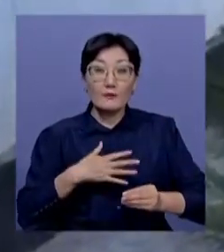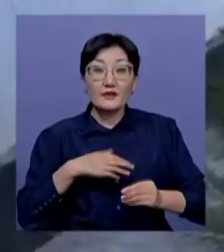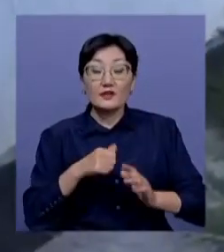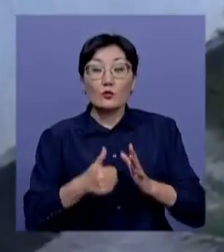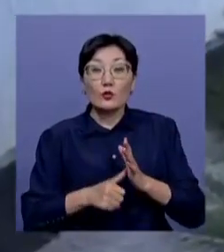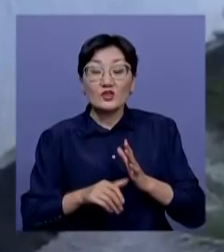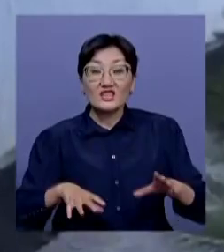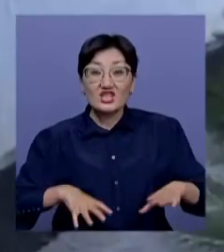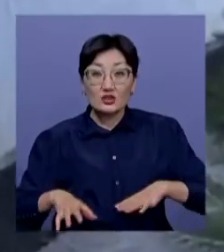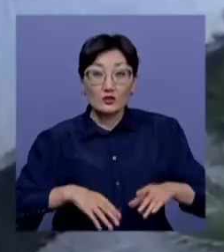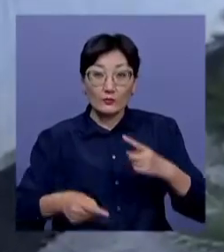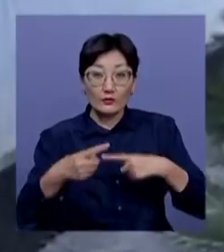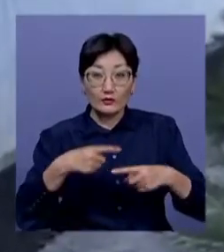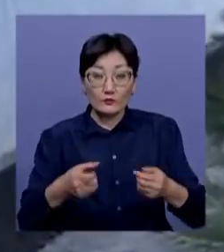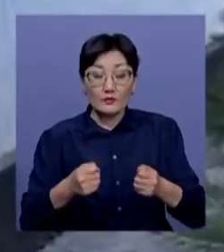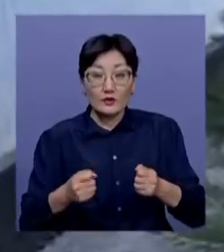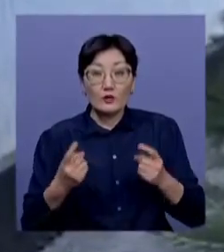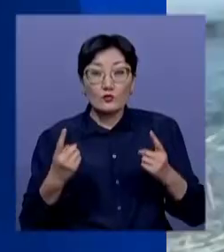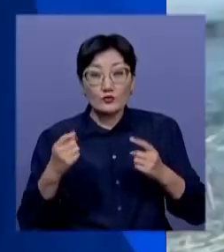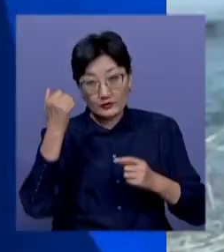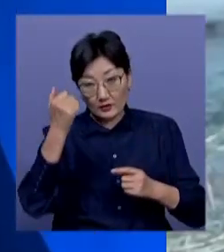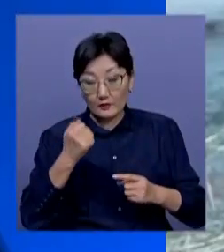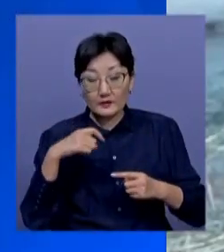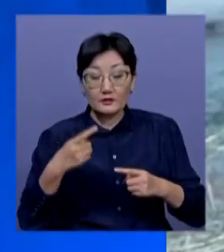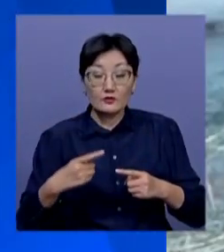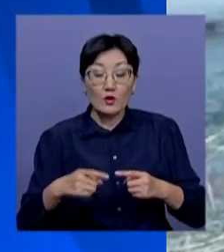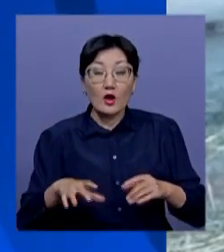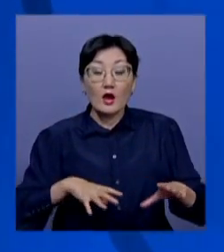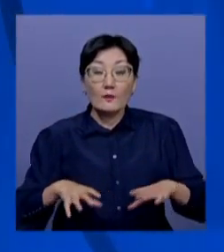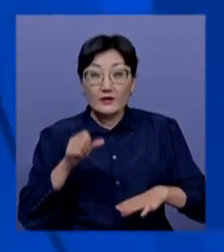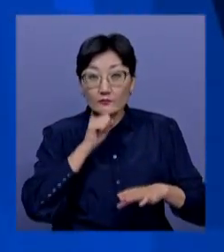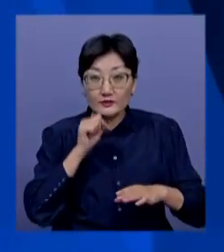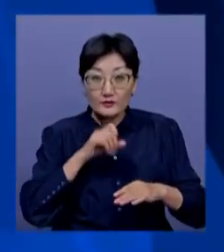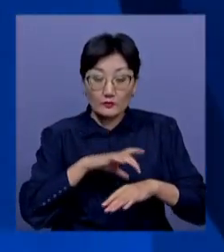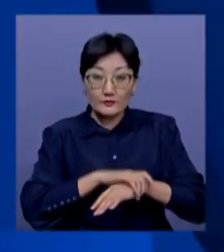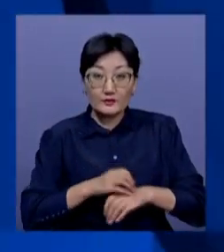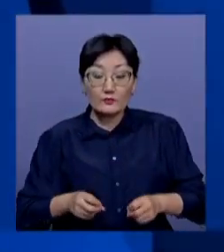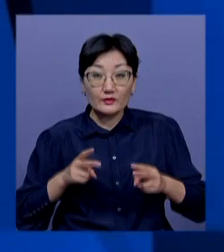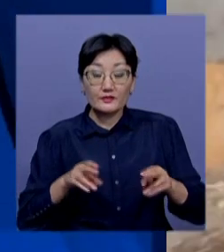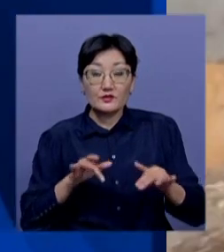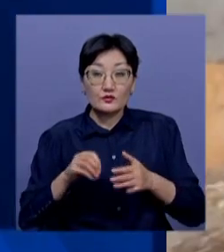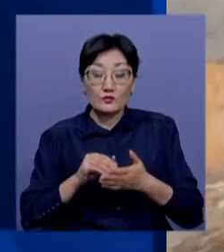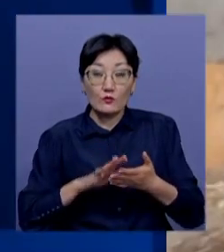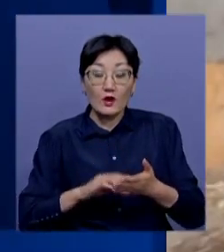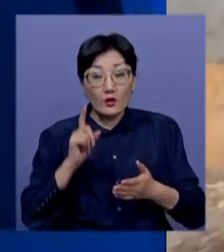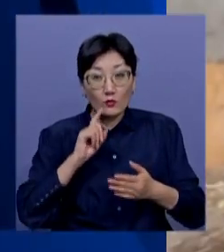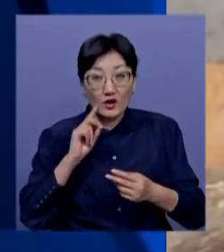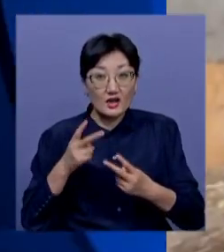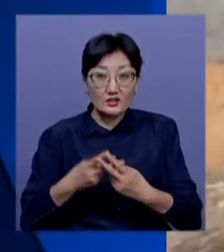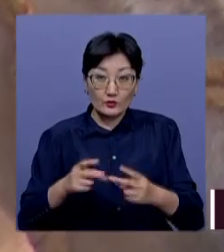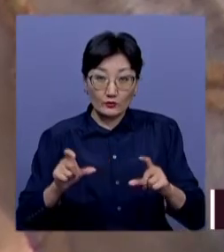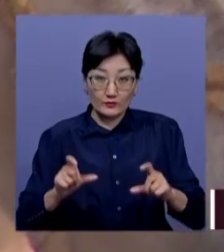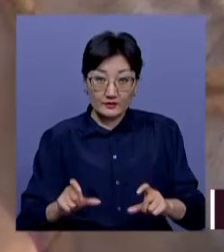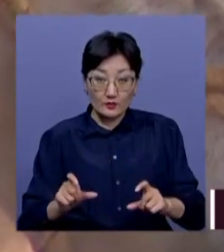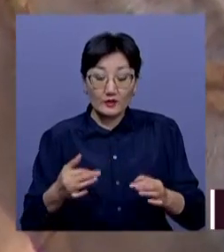бас жылқымды қайтарып бергені шексіз алғысымды айтамын. Мал ұрлау дерегі бойынша қылмыстық іс тіркеліп, күдікті уақытша ұстау изоляторына